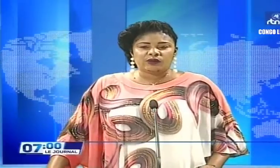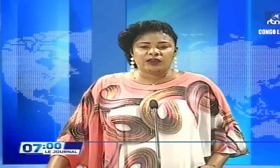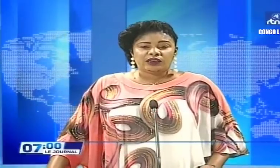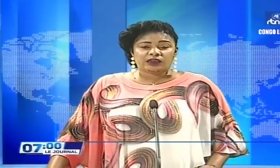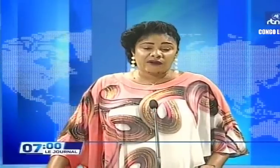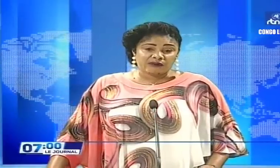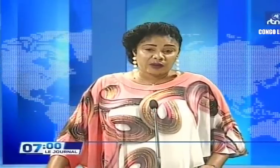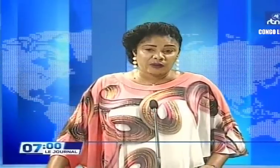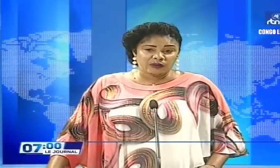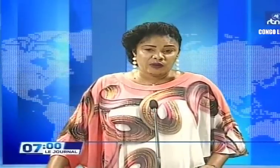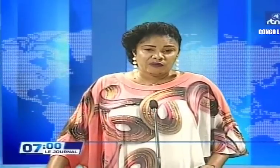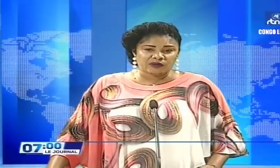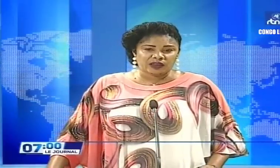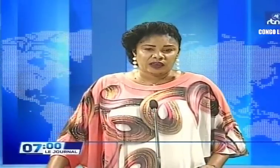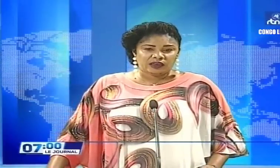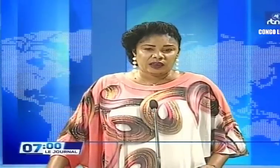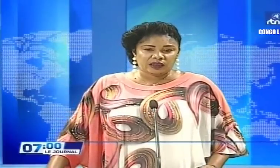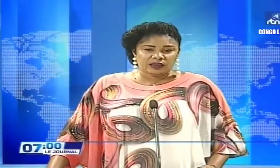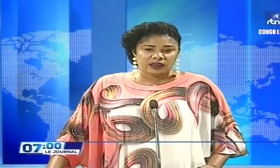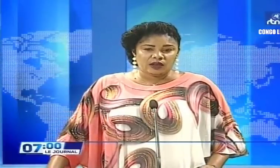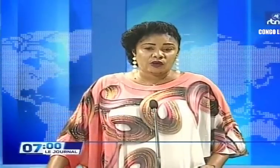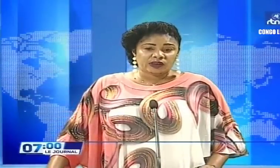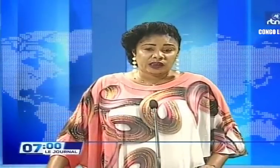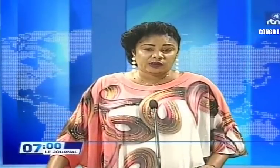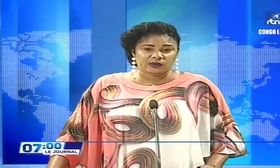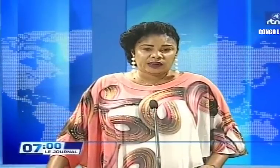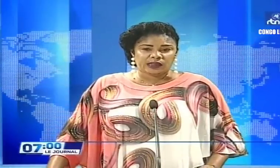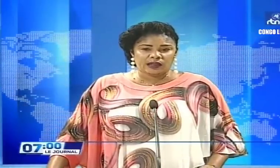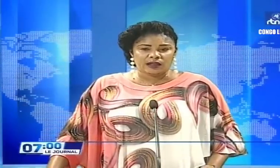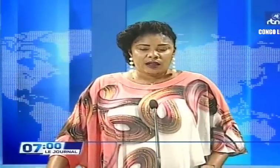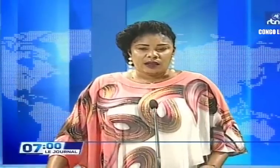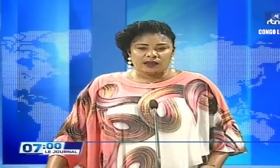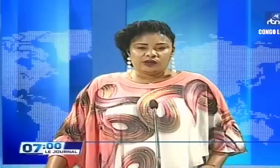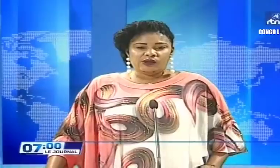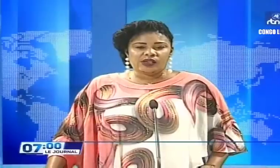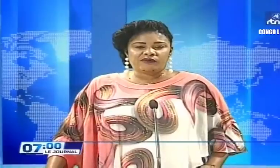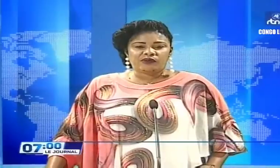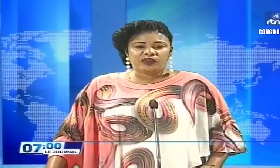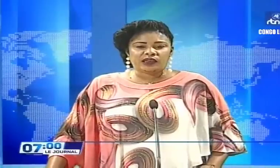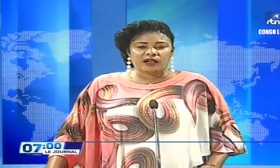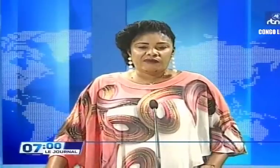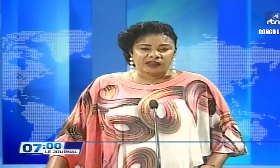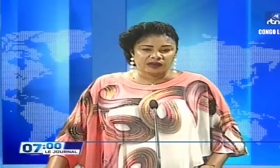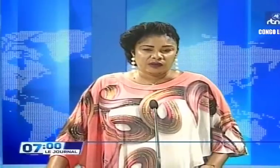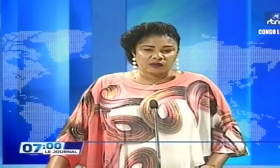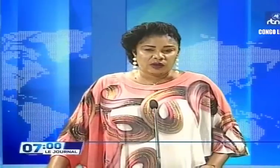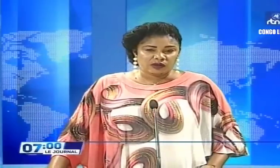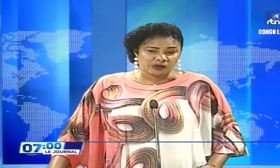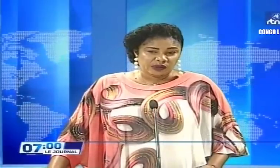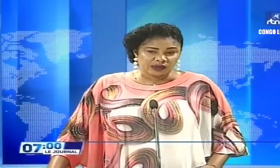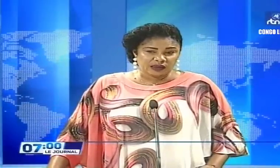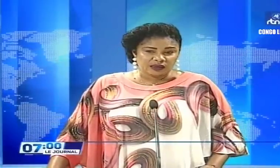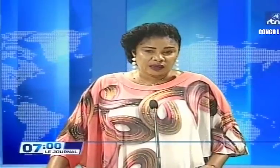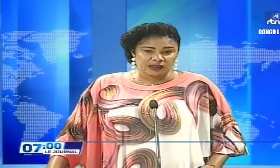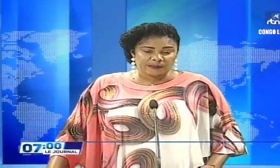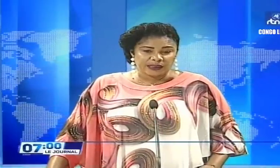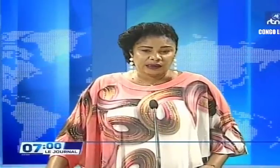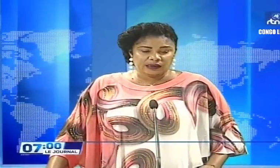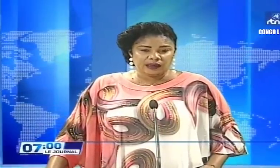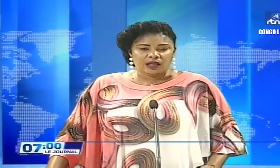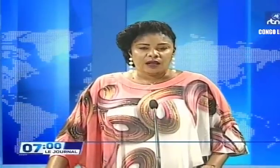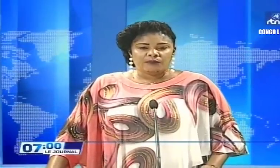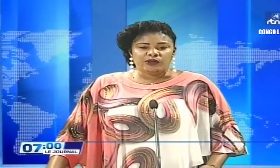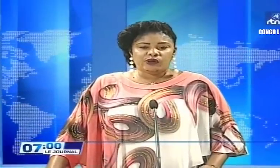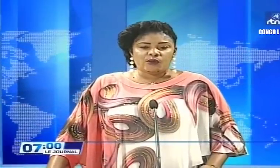Conseil des ministres a vécu le vendredi dernier en distanciel et c'est le chef de l'État, Félix-Antoine Tshisekedi, qui l'a